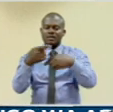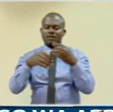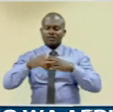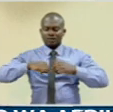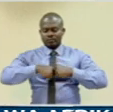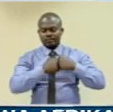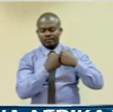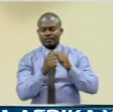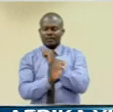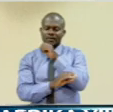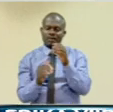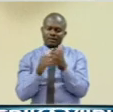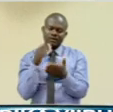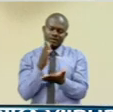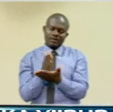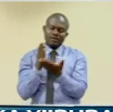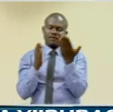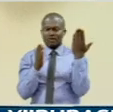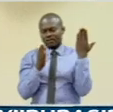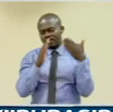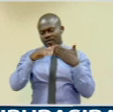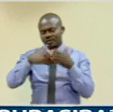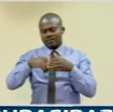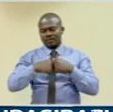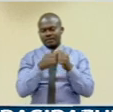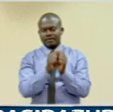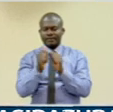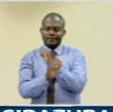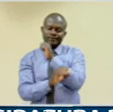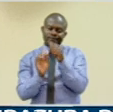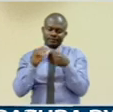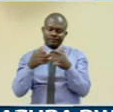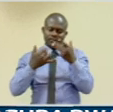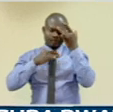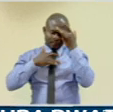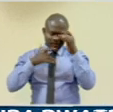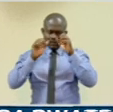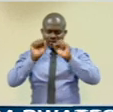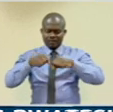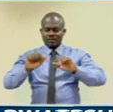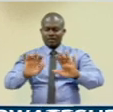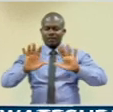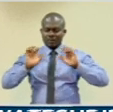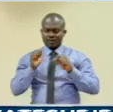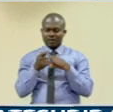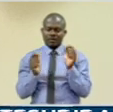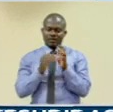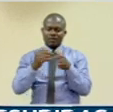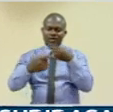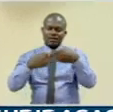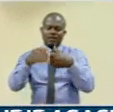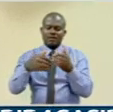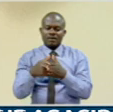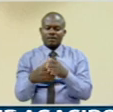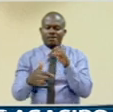gushegesha ibihugu kinaburizamo ingamba zo guhangana n'ibindi byorezo bishobora kwirindwa ariko bikomeje